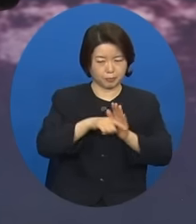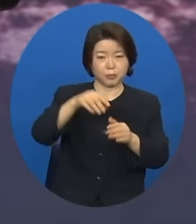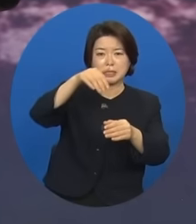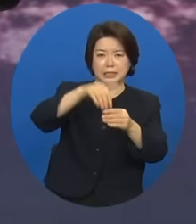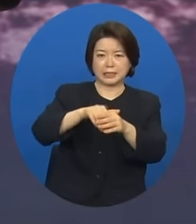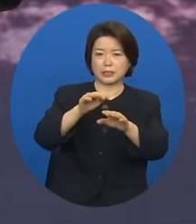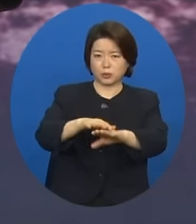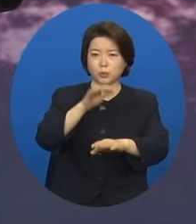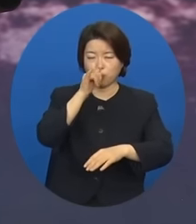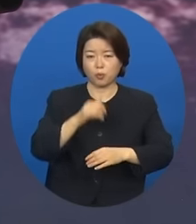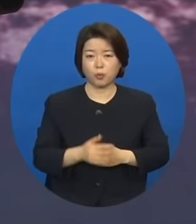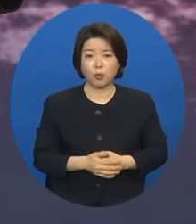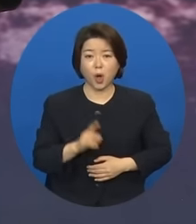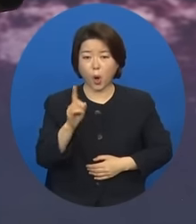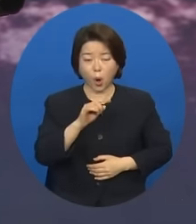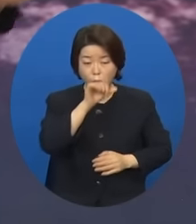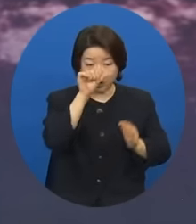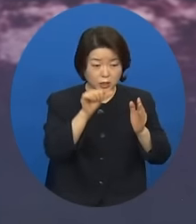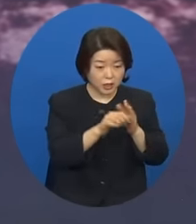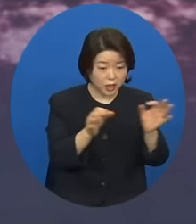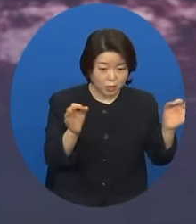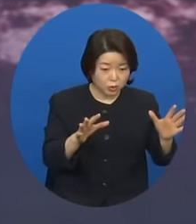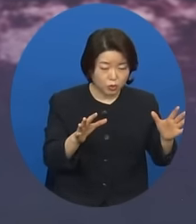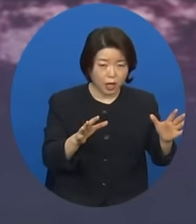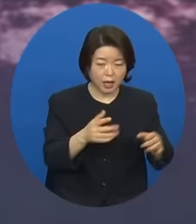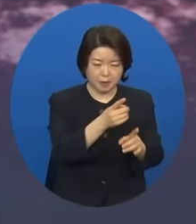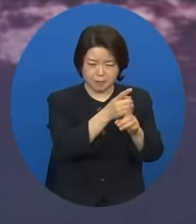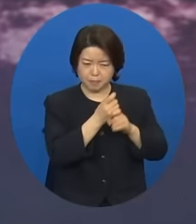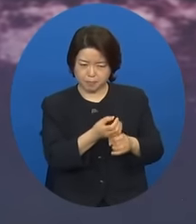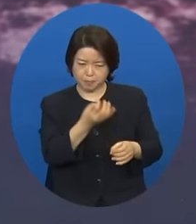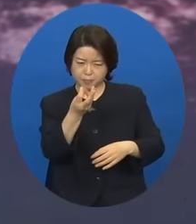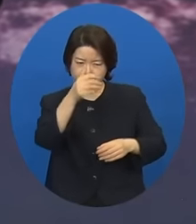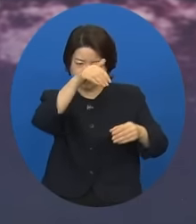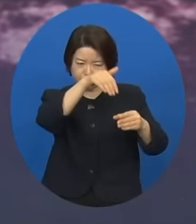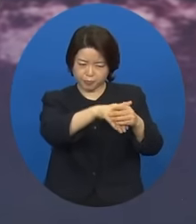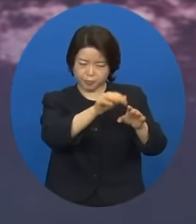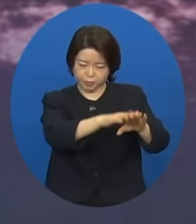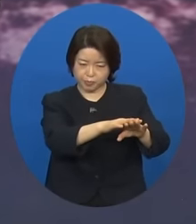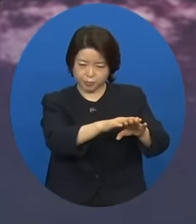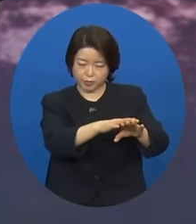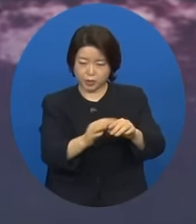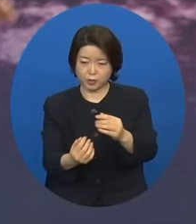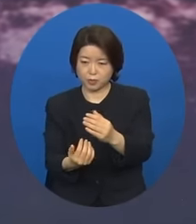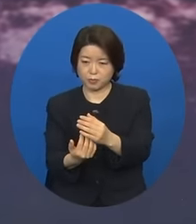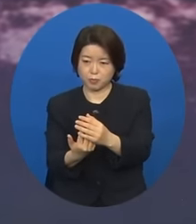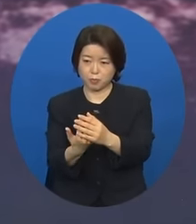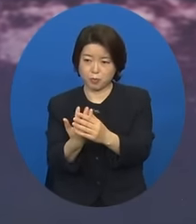어느 인생의 순간에 원수가 뿌려놓은 씨앗의 열매예요